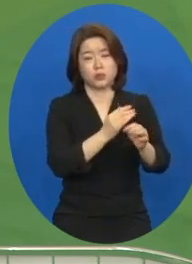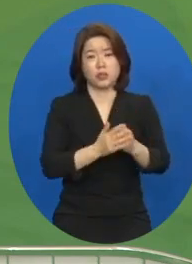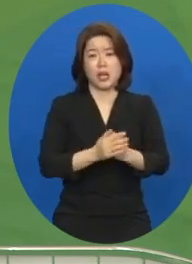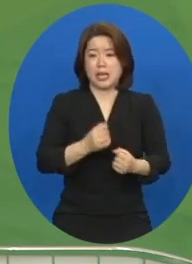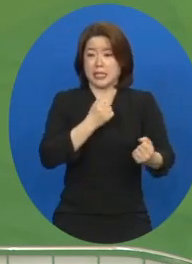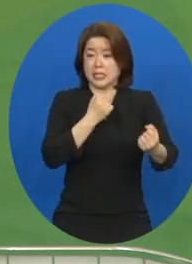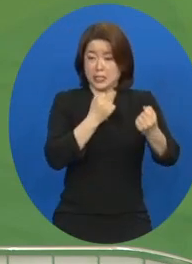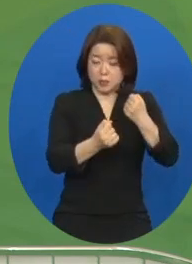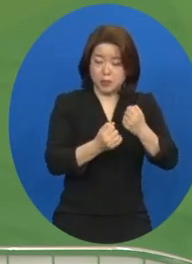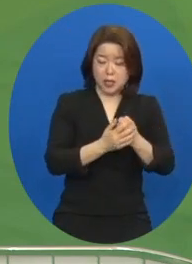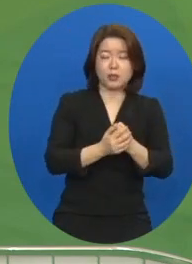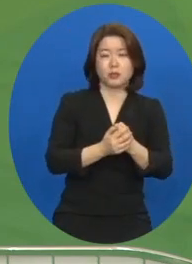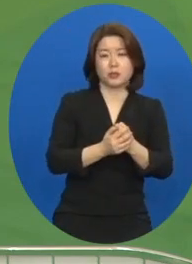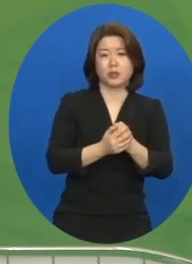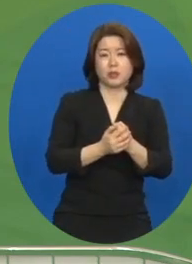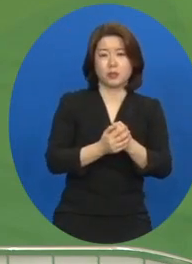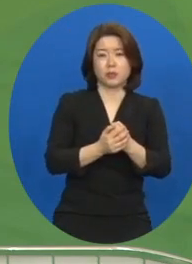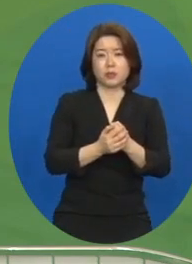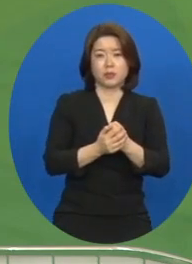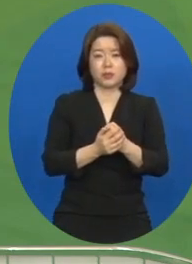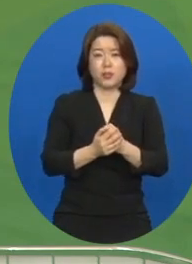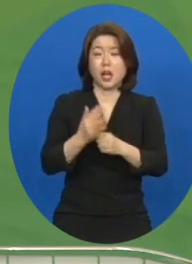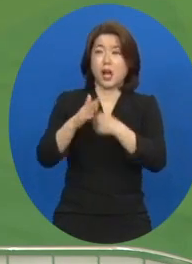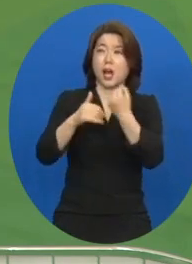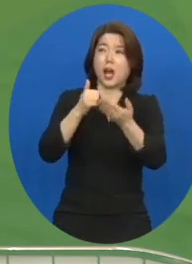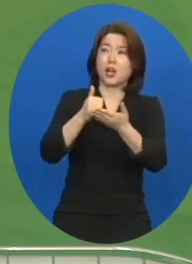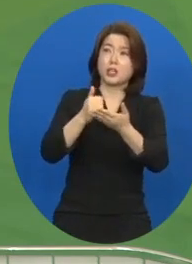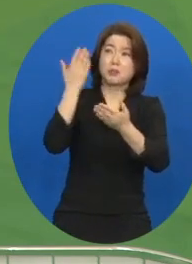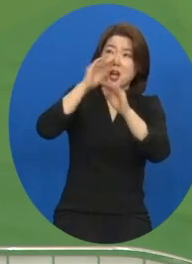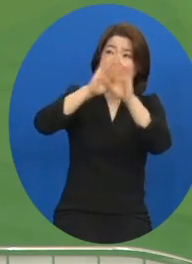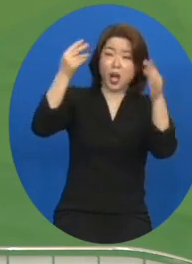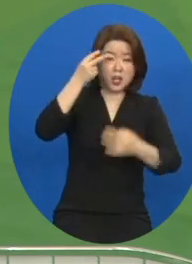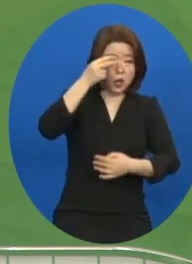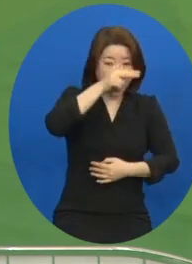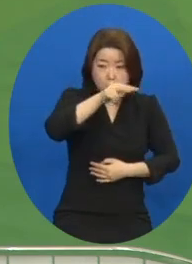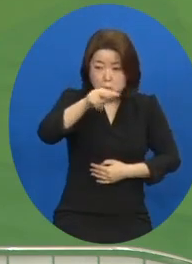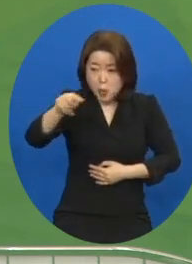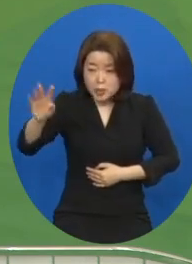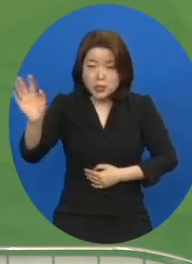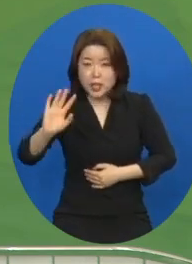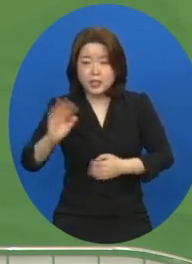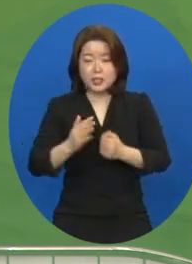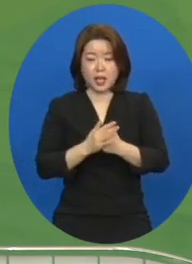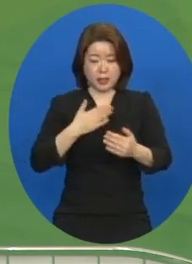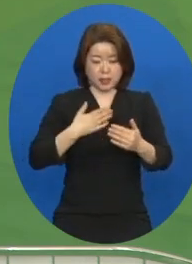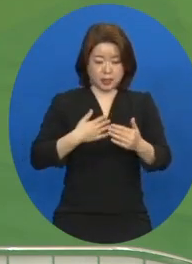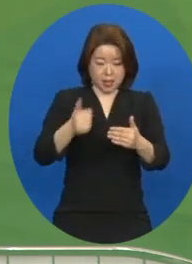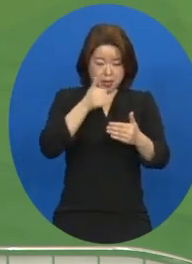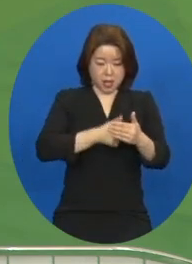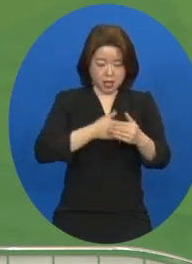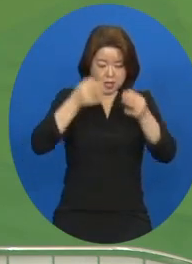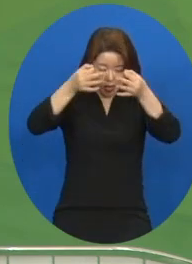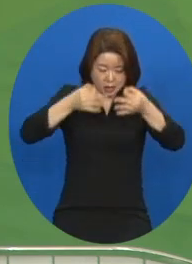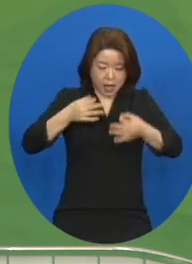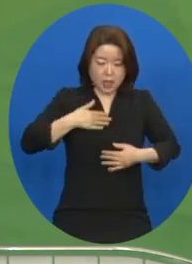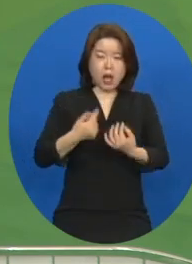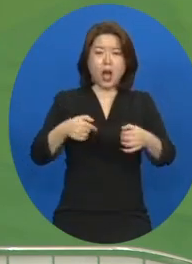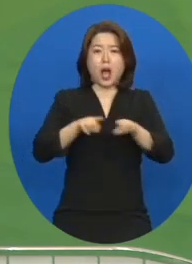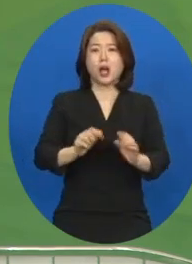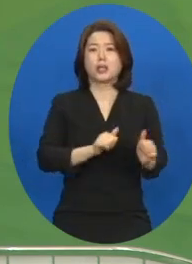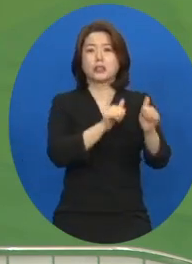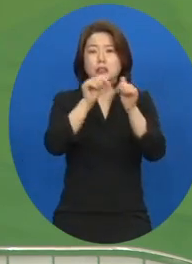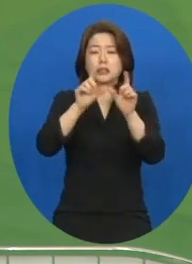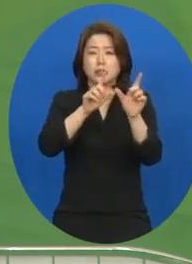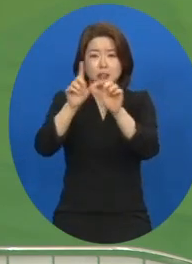그런 은혜를 받고 있는데도 하나님이 하늘 위에서 보시는 게 아니고 우리 안에 오셔서 우리와 함께 하시는